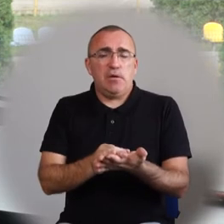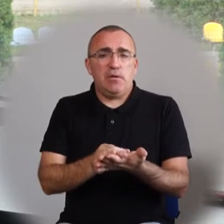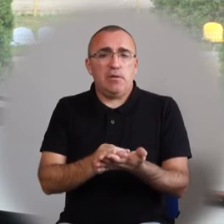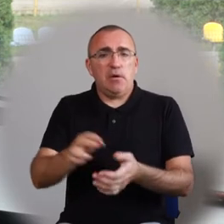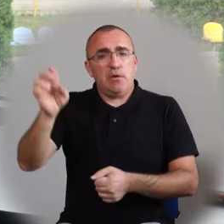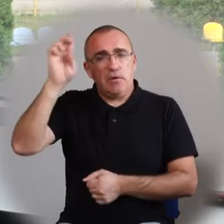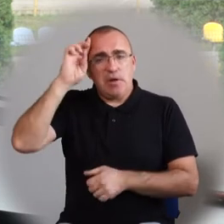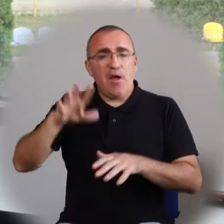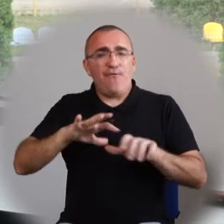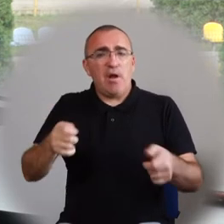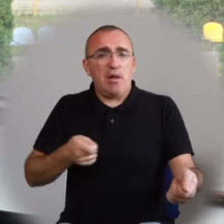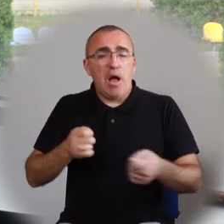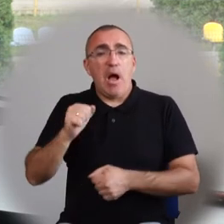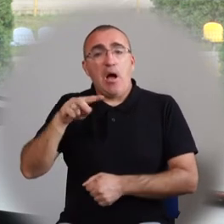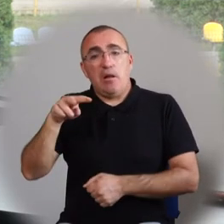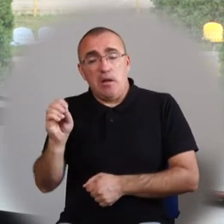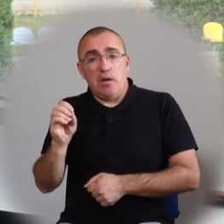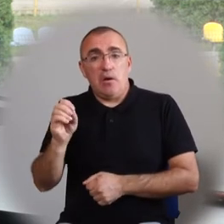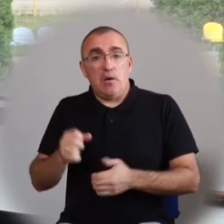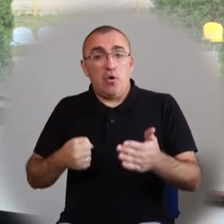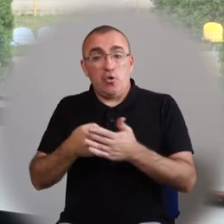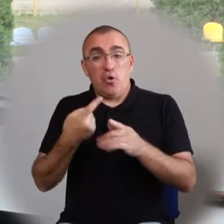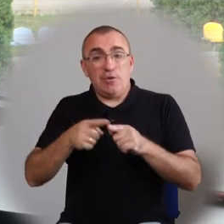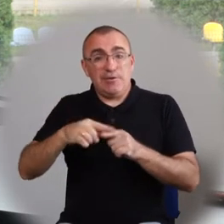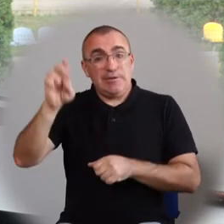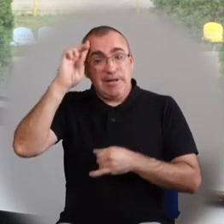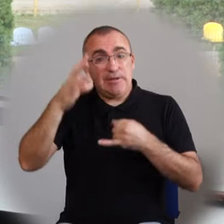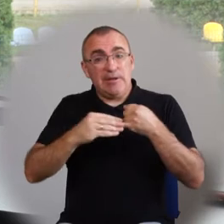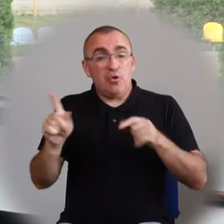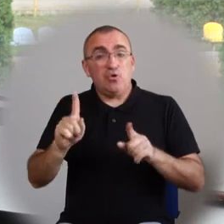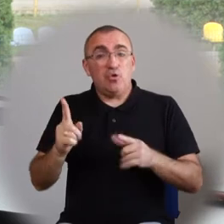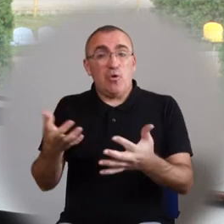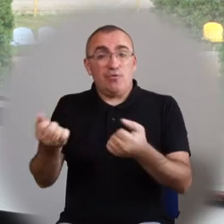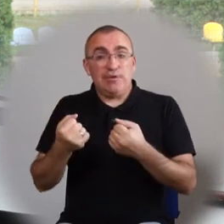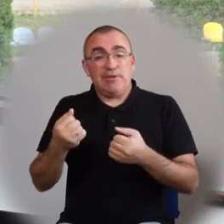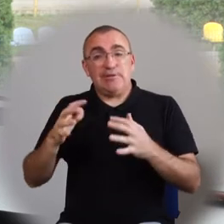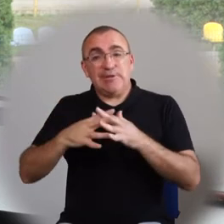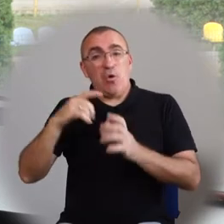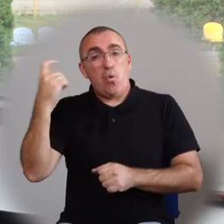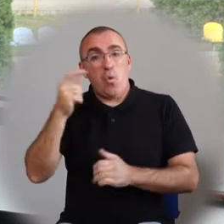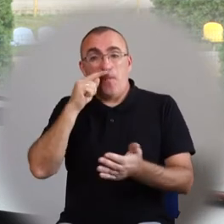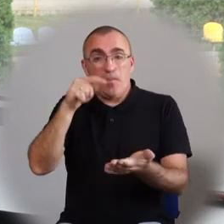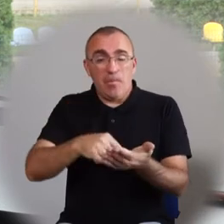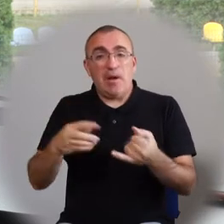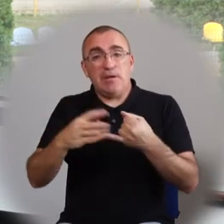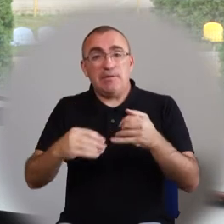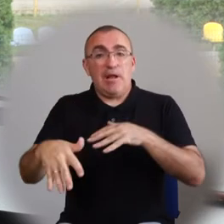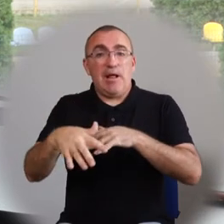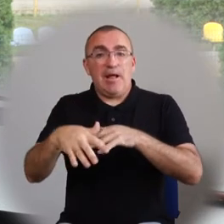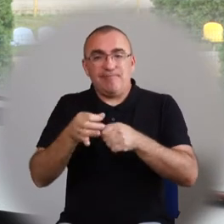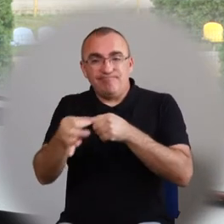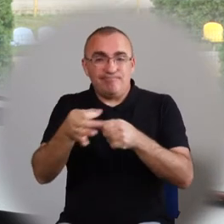відповідає державна влада. Але до цих державних земель ще взяли землі